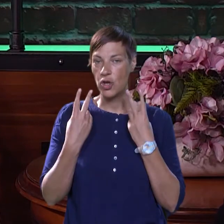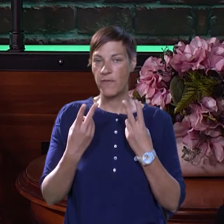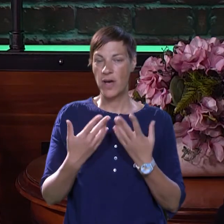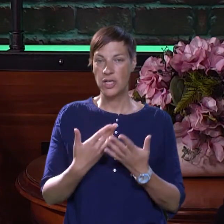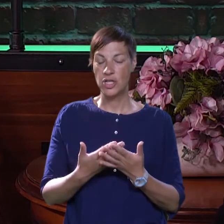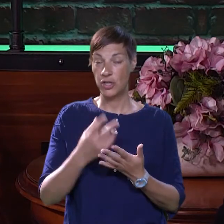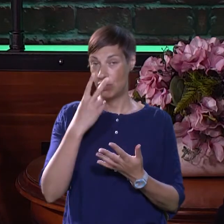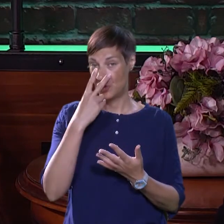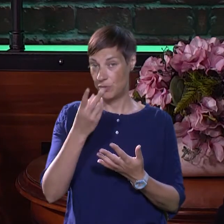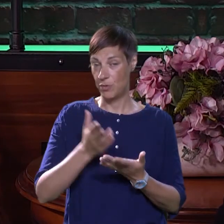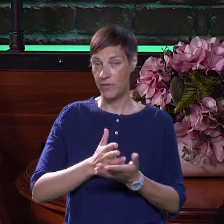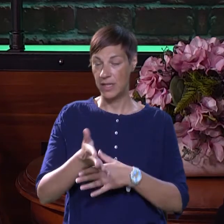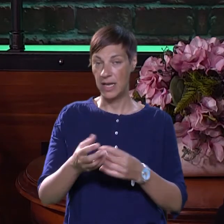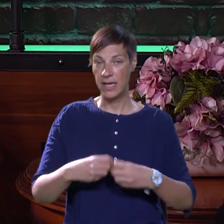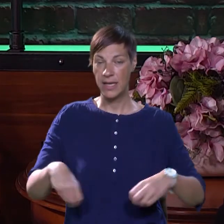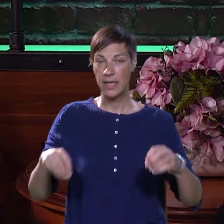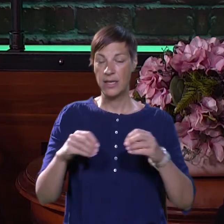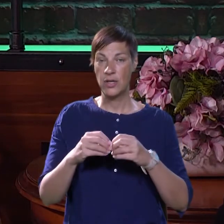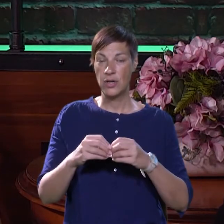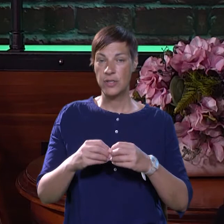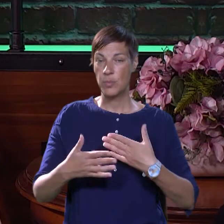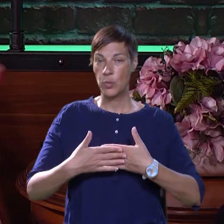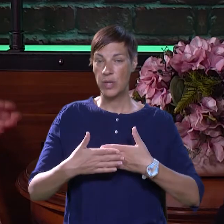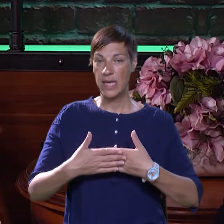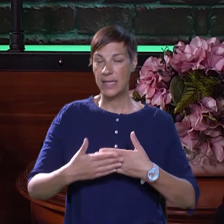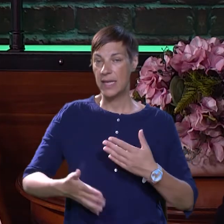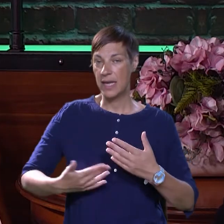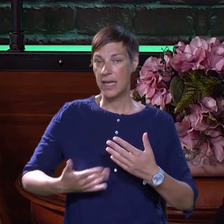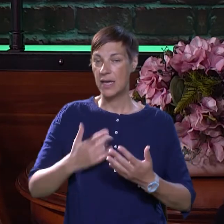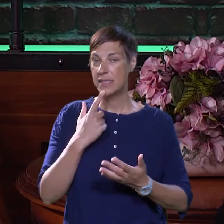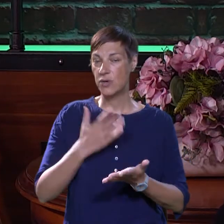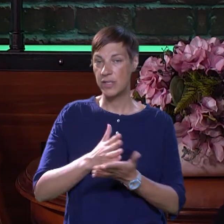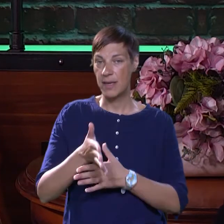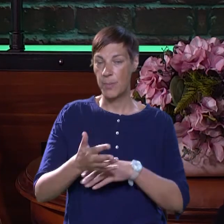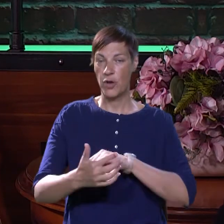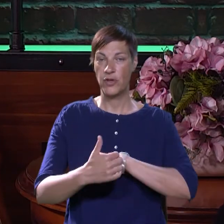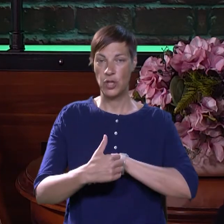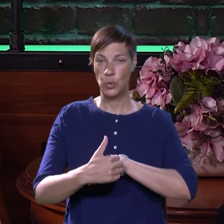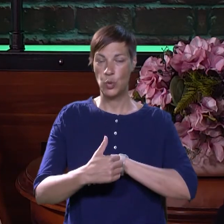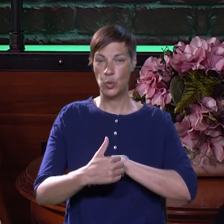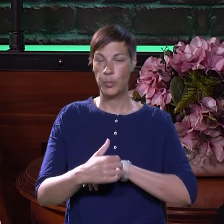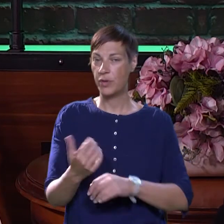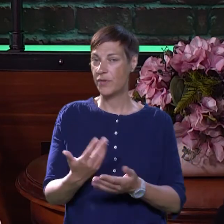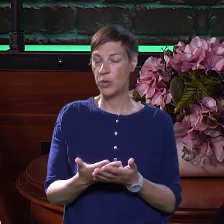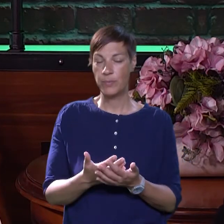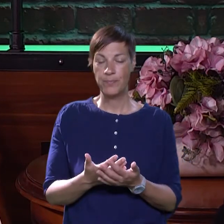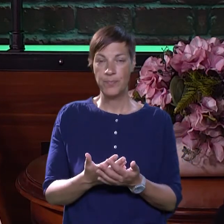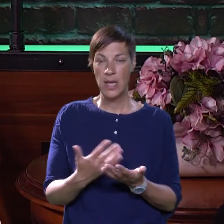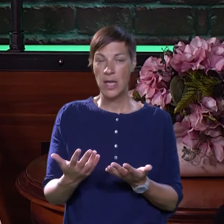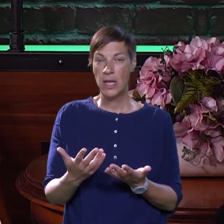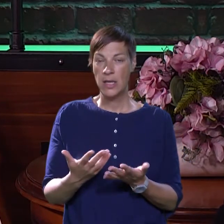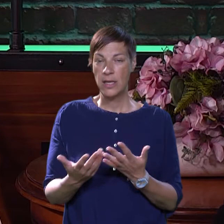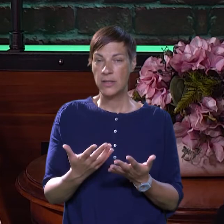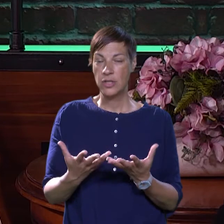važno da, i to smo vidjeli i kroz projekt recimo Ujedinjene generacije koji se provodi ovdje u Dubrovniku, to je recimo fenomen